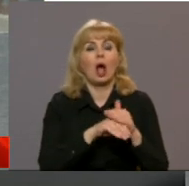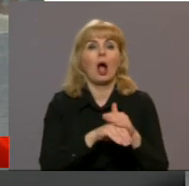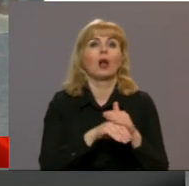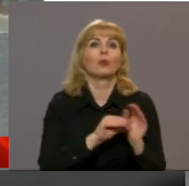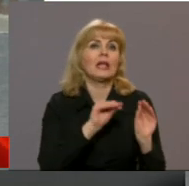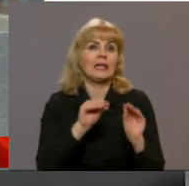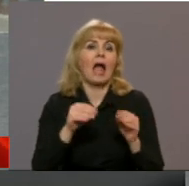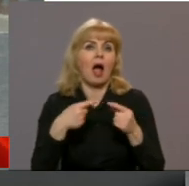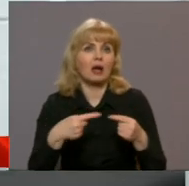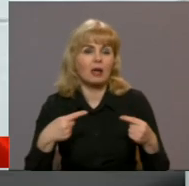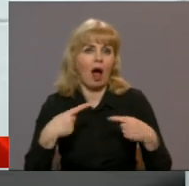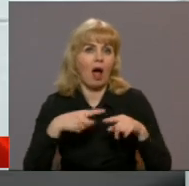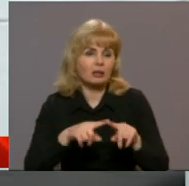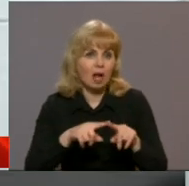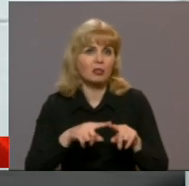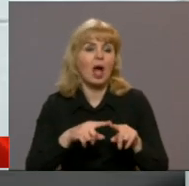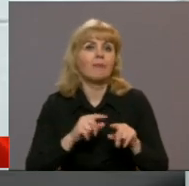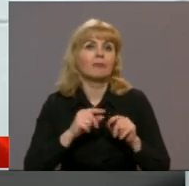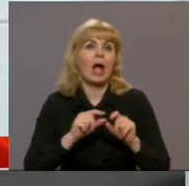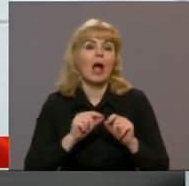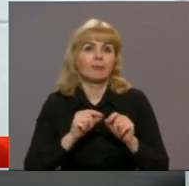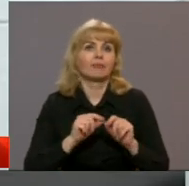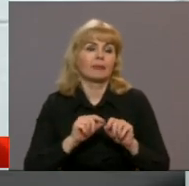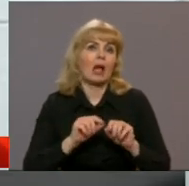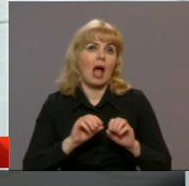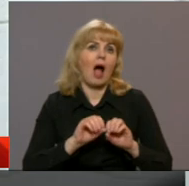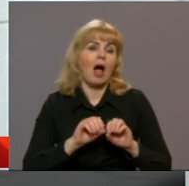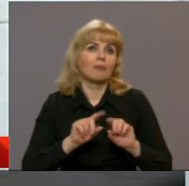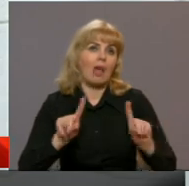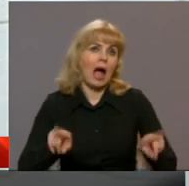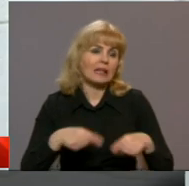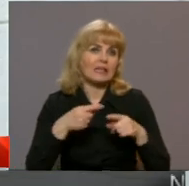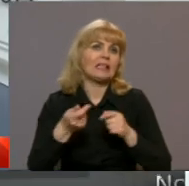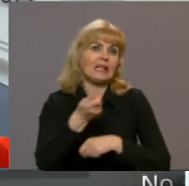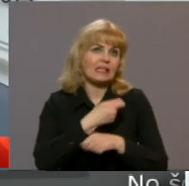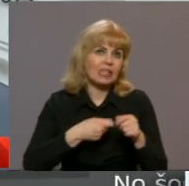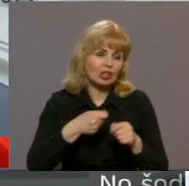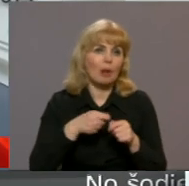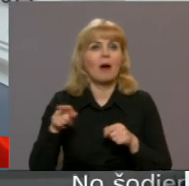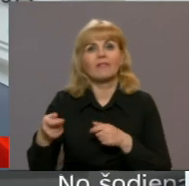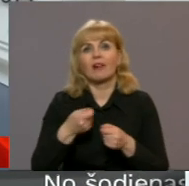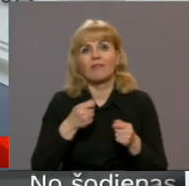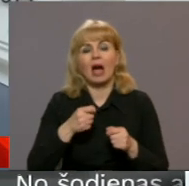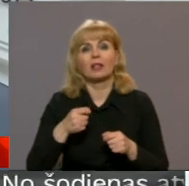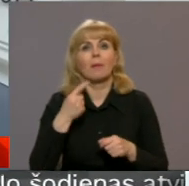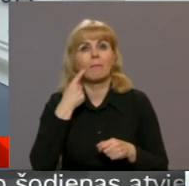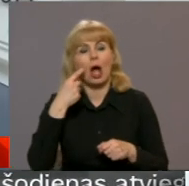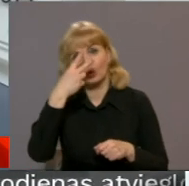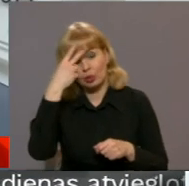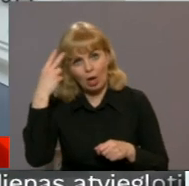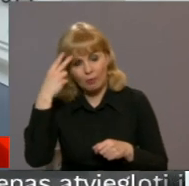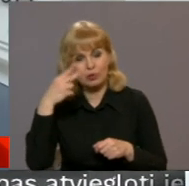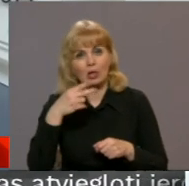arī attīstīt vairumu tirdzniecību. Skolēnu mācību uzņēmumi konsultants Sīvetas Vabules vadībā Madonas valsts ģimnāzijā darbojas jau kopš